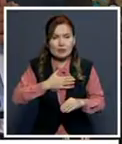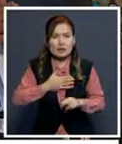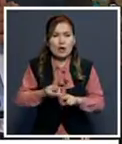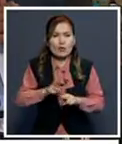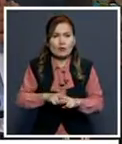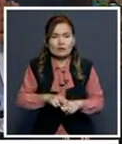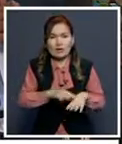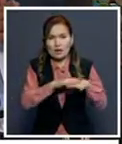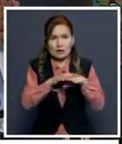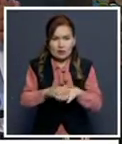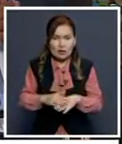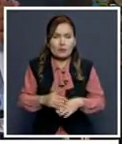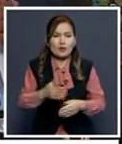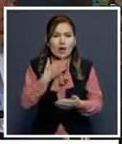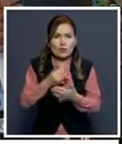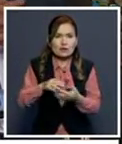алдық, бірақ та